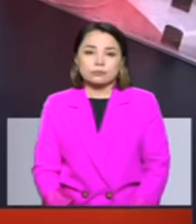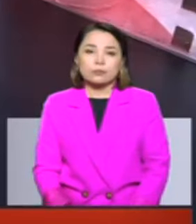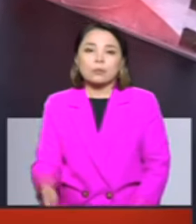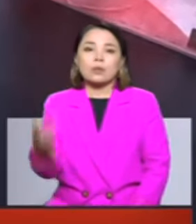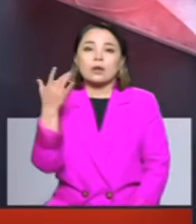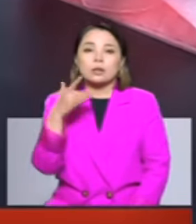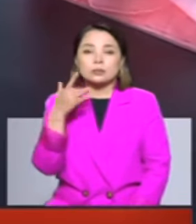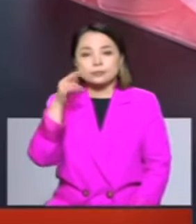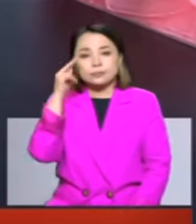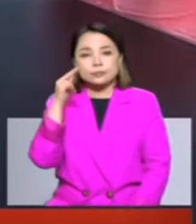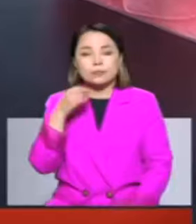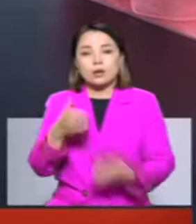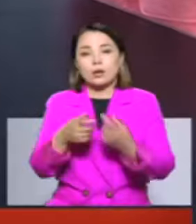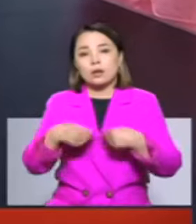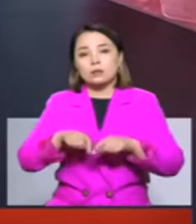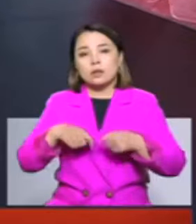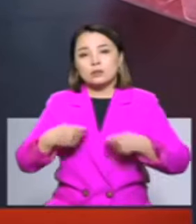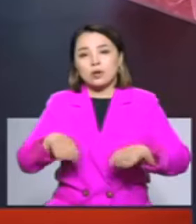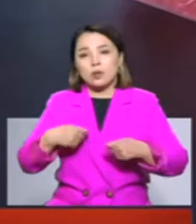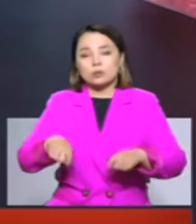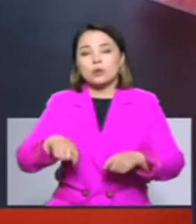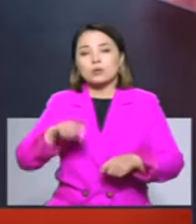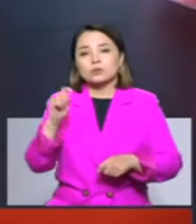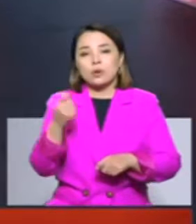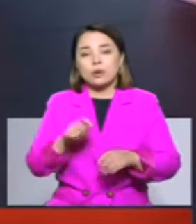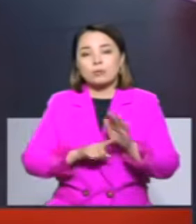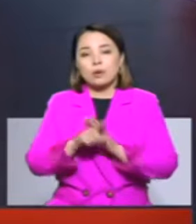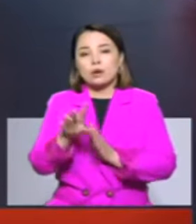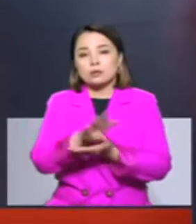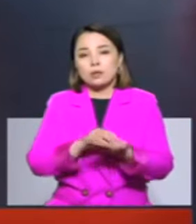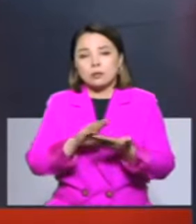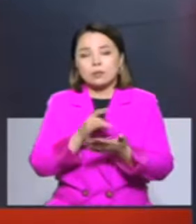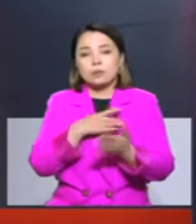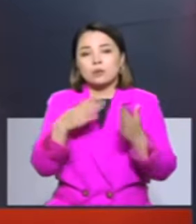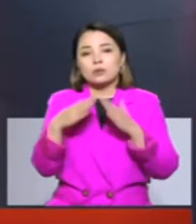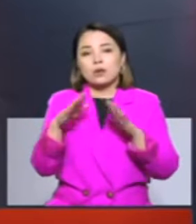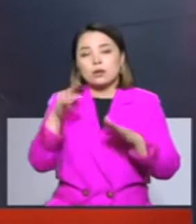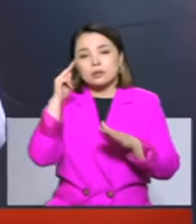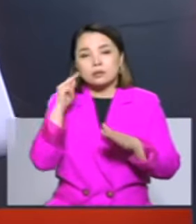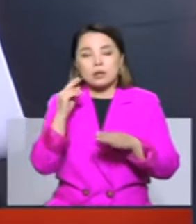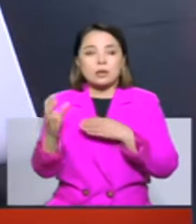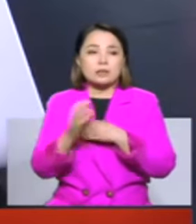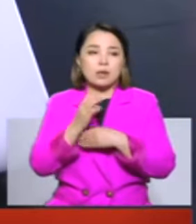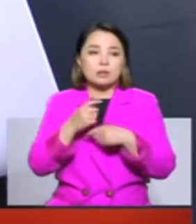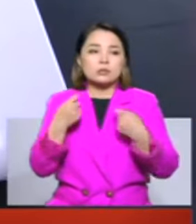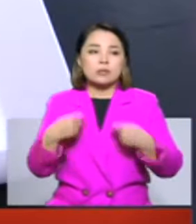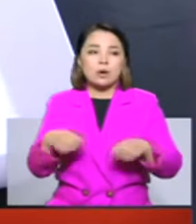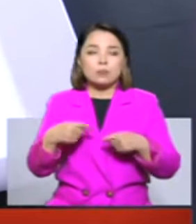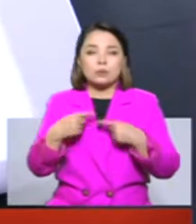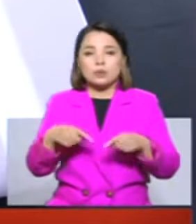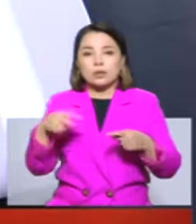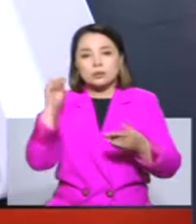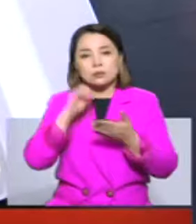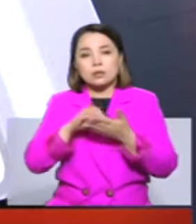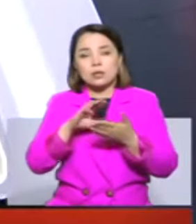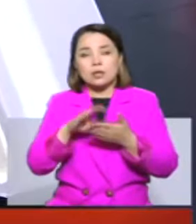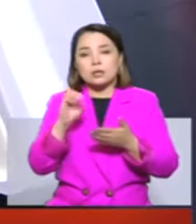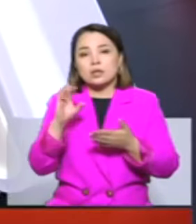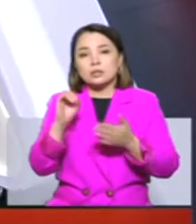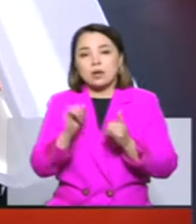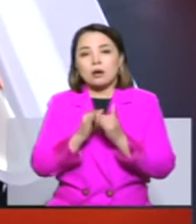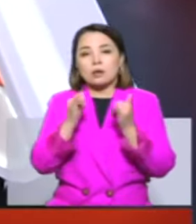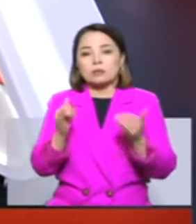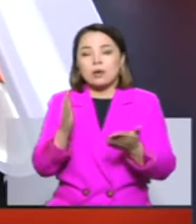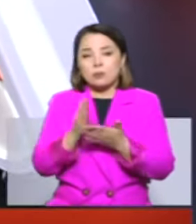Жалғастырайық, ақш пен Қытай арасында сауда соғысы қайта басталғандай. Ақ үй Қытайдан импортталатын бірнеше тауар түріне тарифті еселеп өсірді.